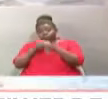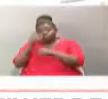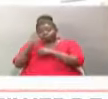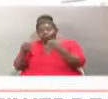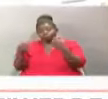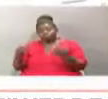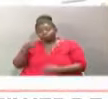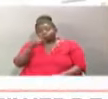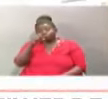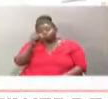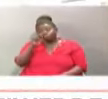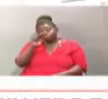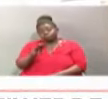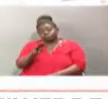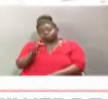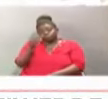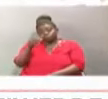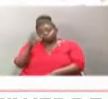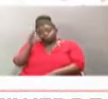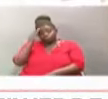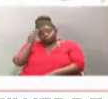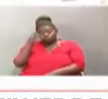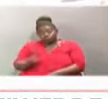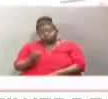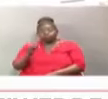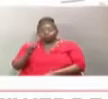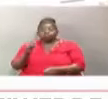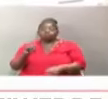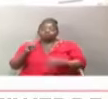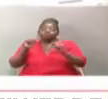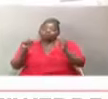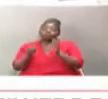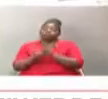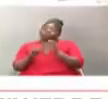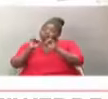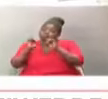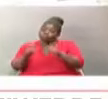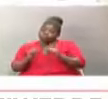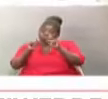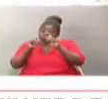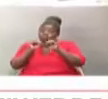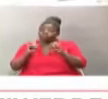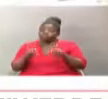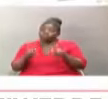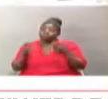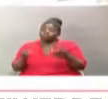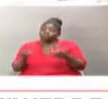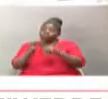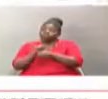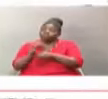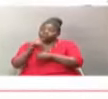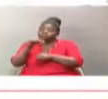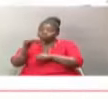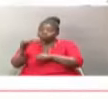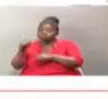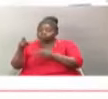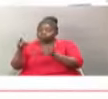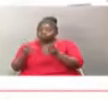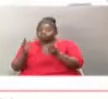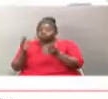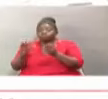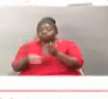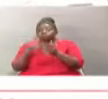Gaba. Era bw'obanga omanyi nti omenya amateeka, tewetantala, wano tojja kukola genda ewalala. Abayimbi we